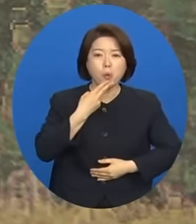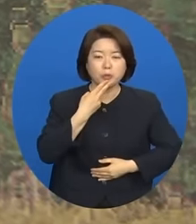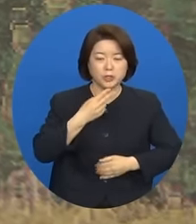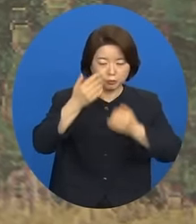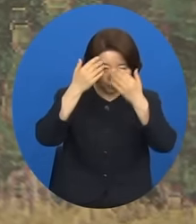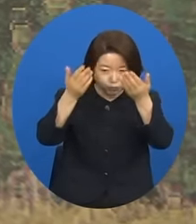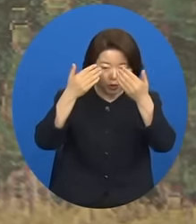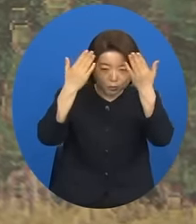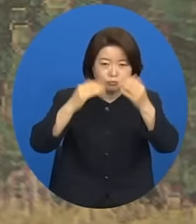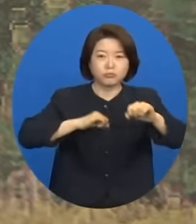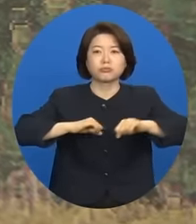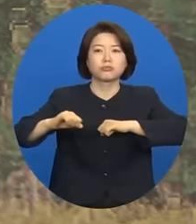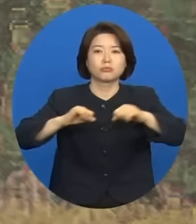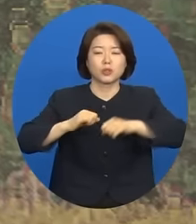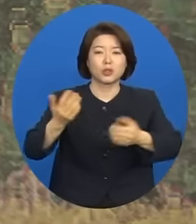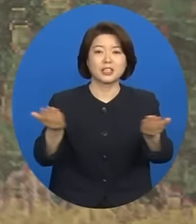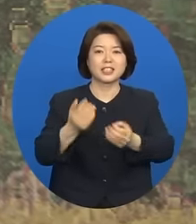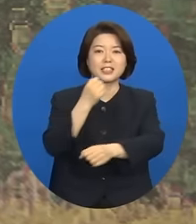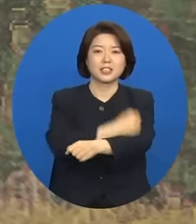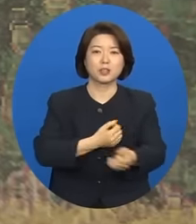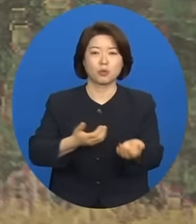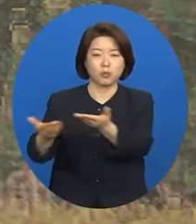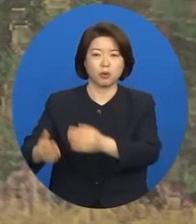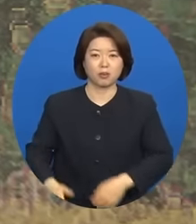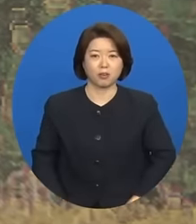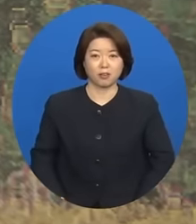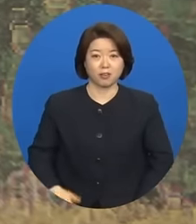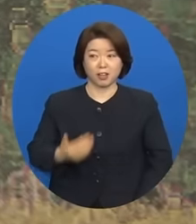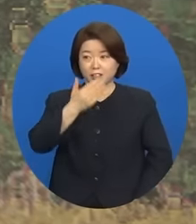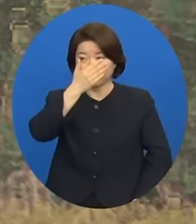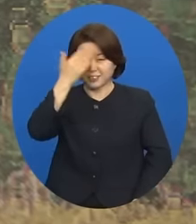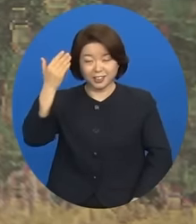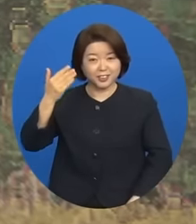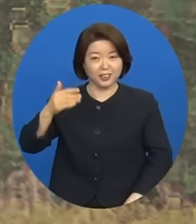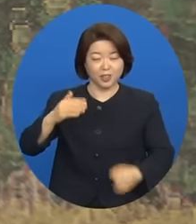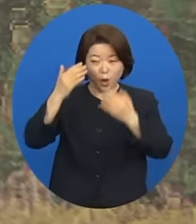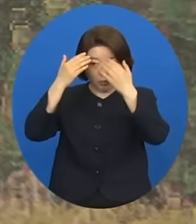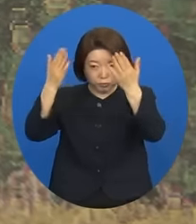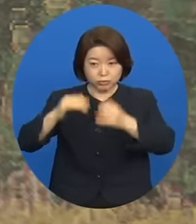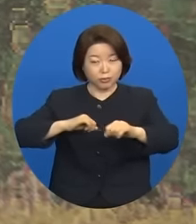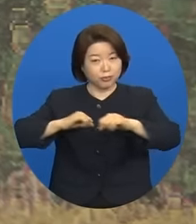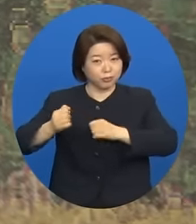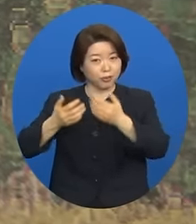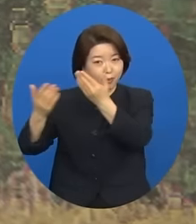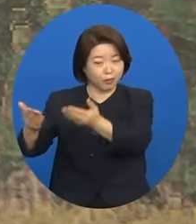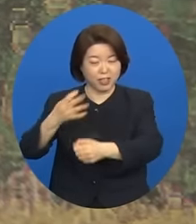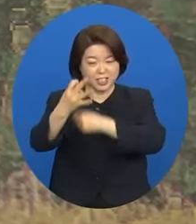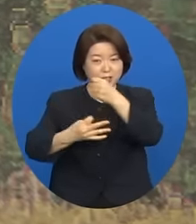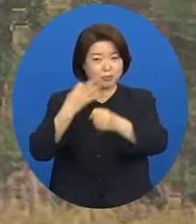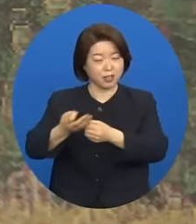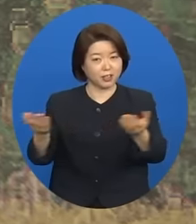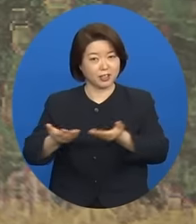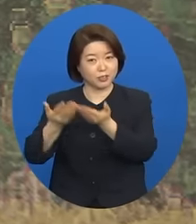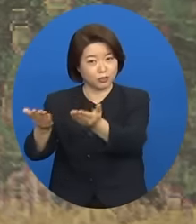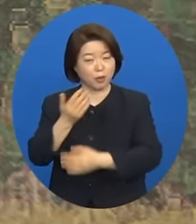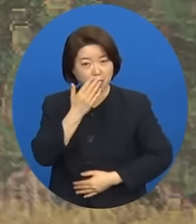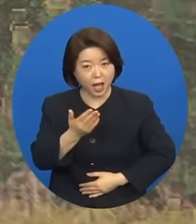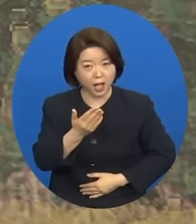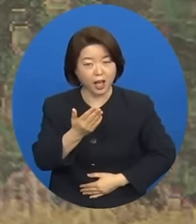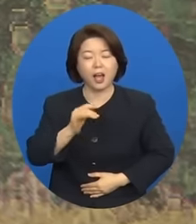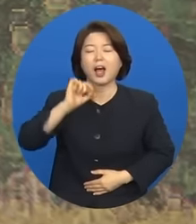청년 열정으로 일하실 수 있는 분이 있습니까? 아무리 열정페이가 세도 14년을 그렇게 일하기는 굉장히 어렵죠.